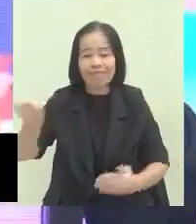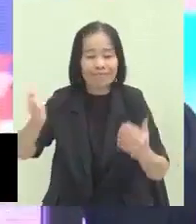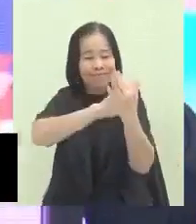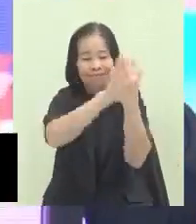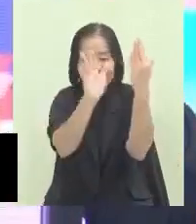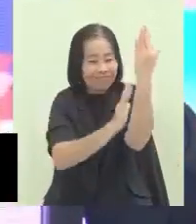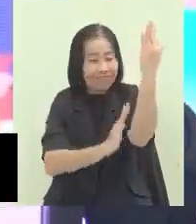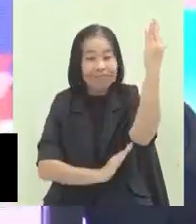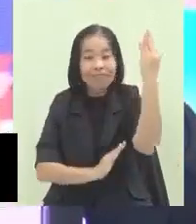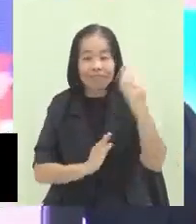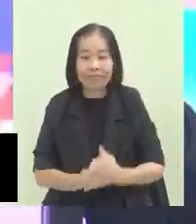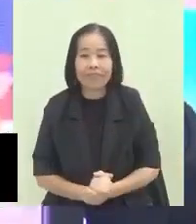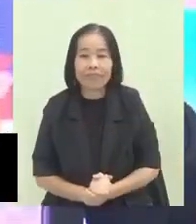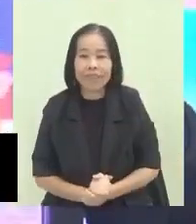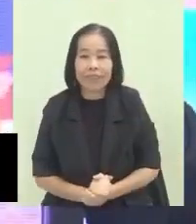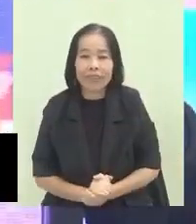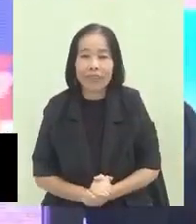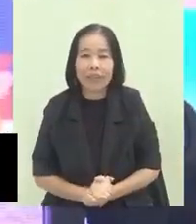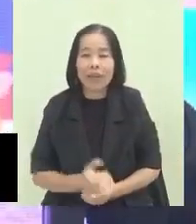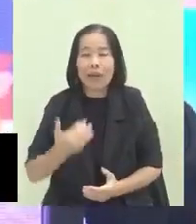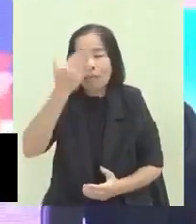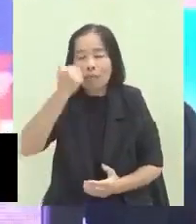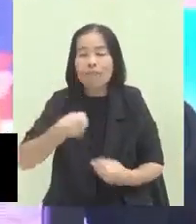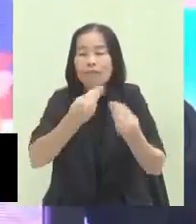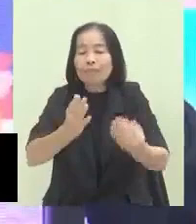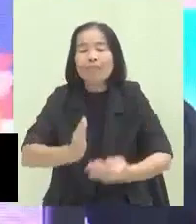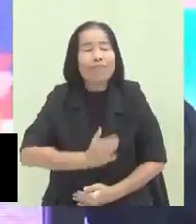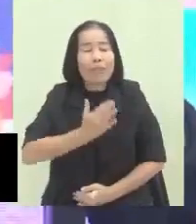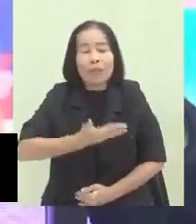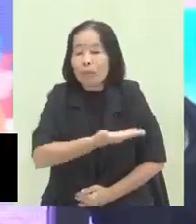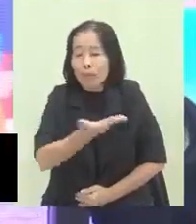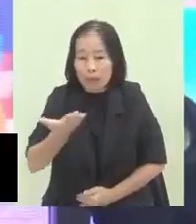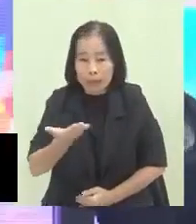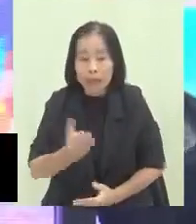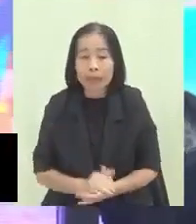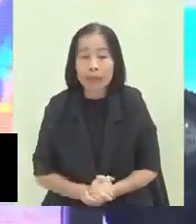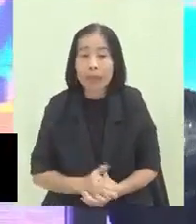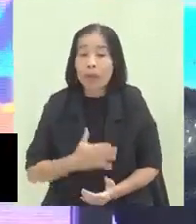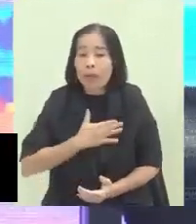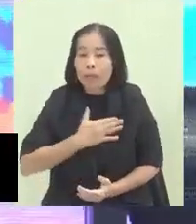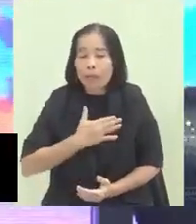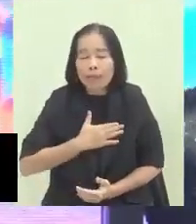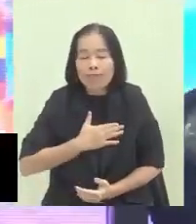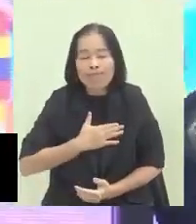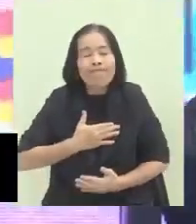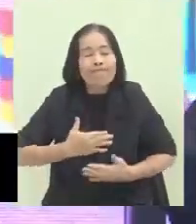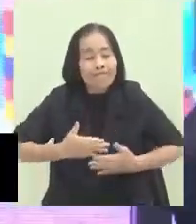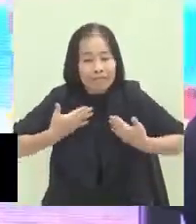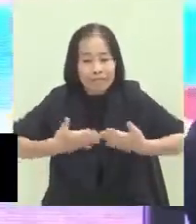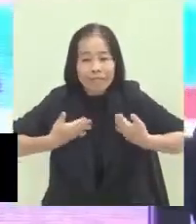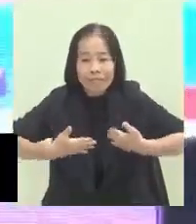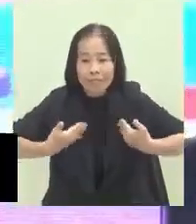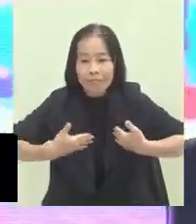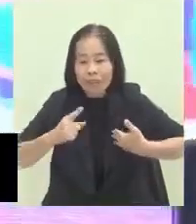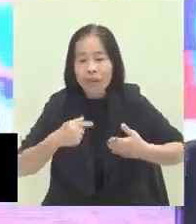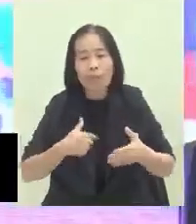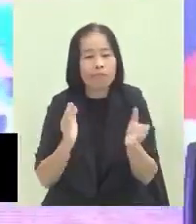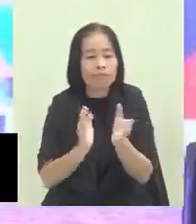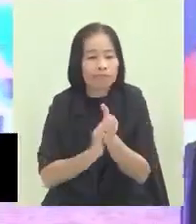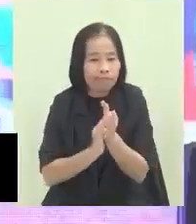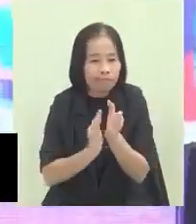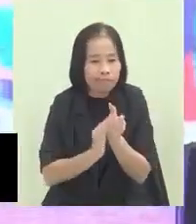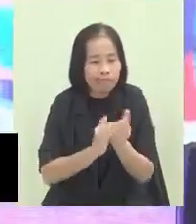นะครับพี่น้องคนพิการและแขกผู้มีเกียรติทุกท่านครับกระผมรู้สึกยินดีและชื่นชมเป็นอย่